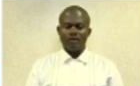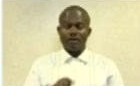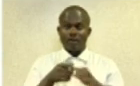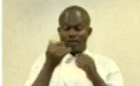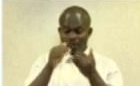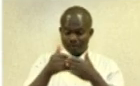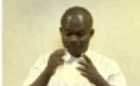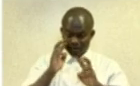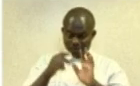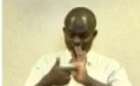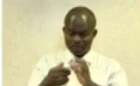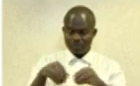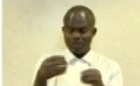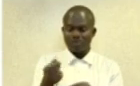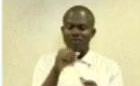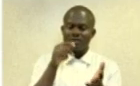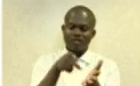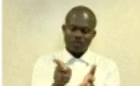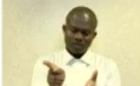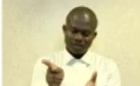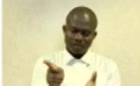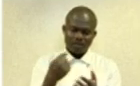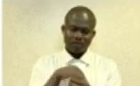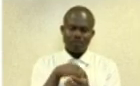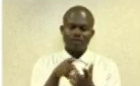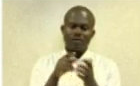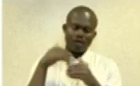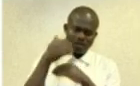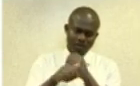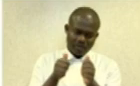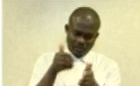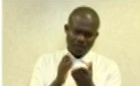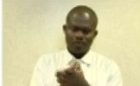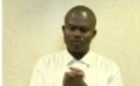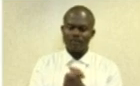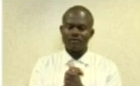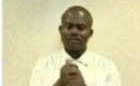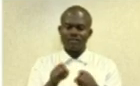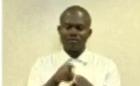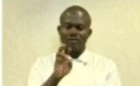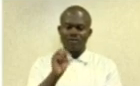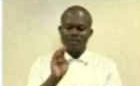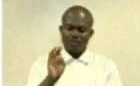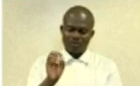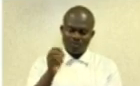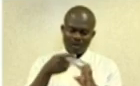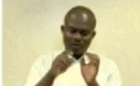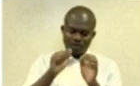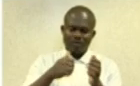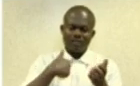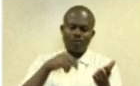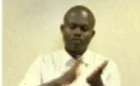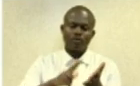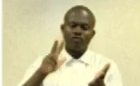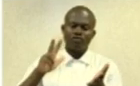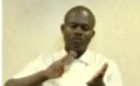verified yuko umuturage yamuhaye amafaranga ntiyishyure turayishyura noneho tukamukurikirana nk'irembo ariko ufite proof nibyo